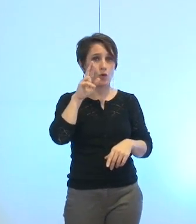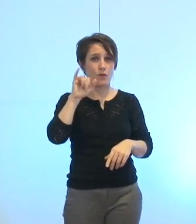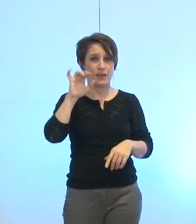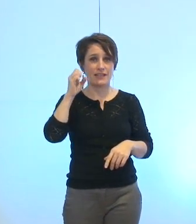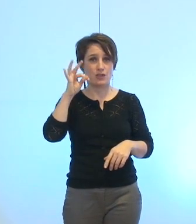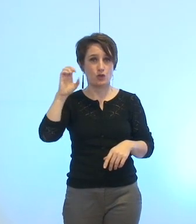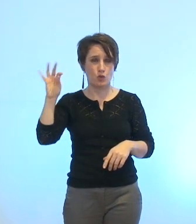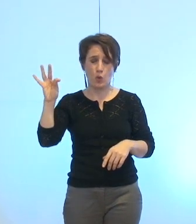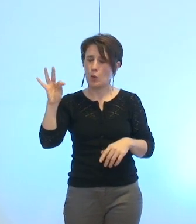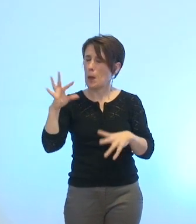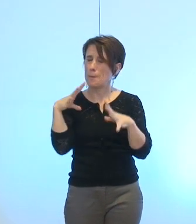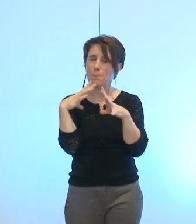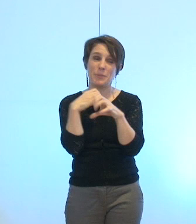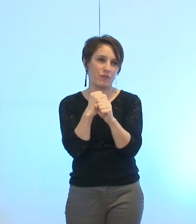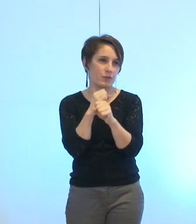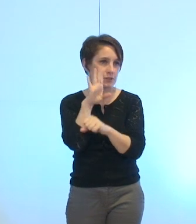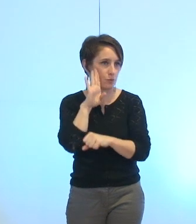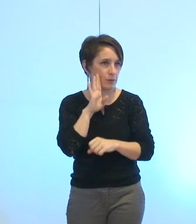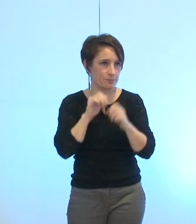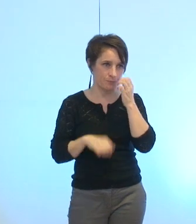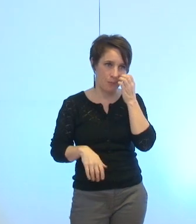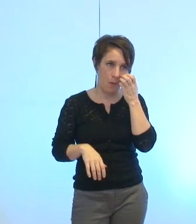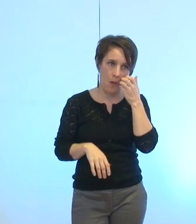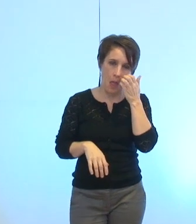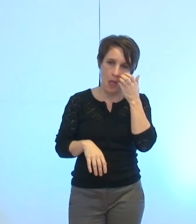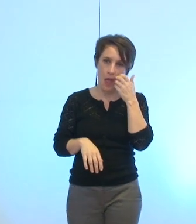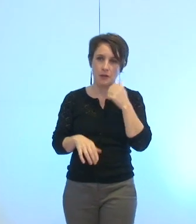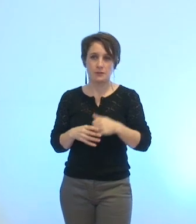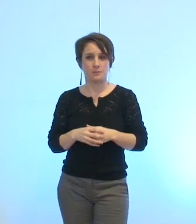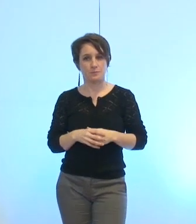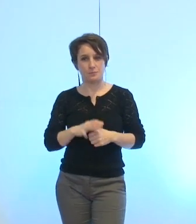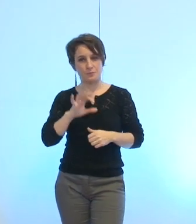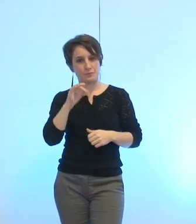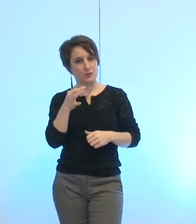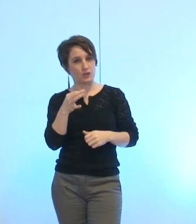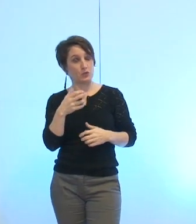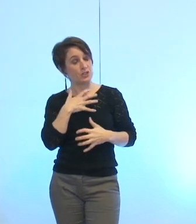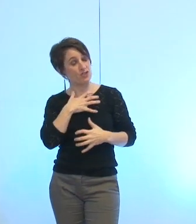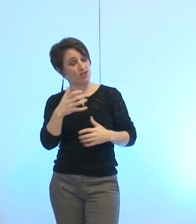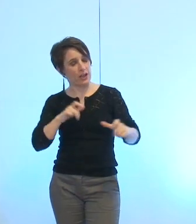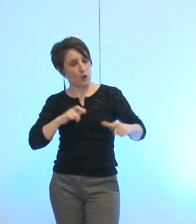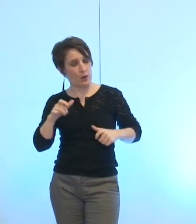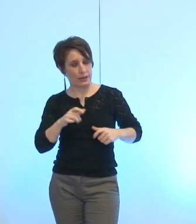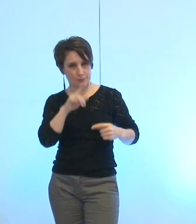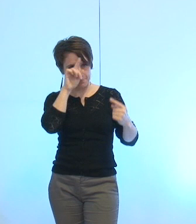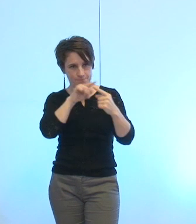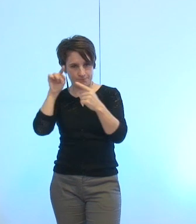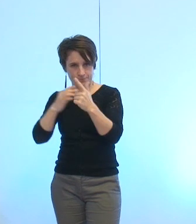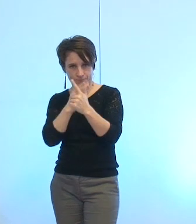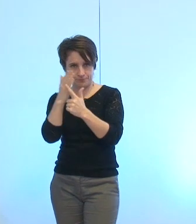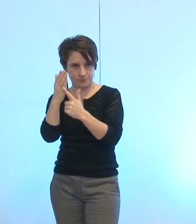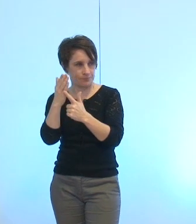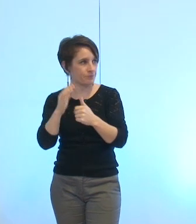oui chers collègues donc cette délibération vise deux points une part étendre le